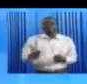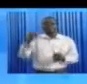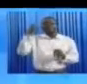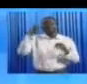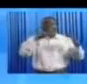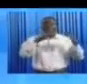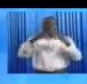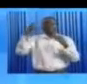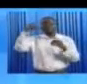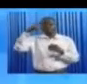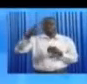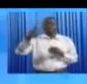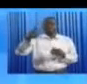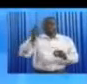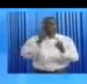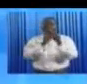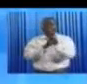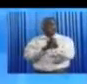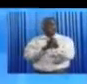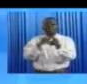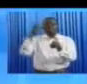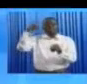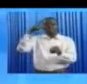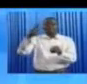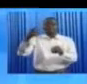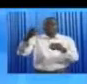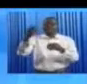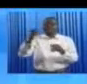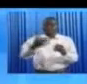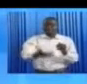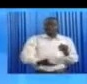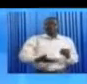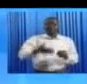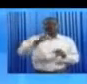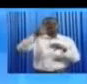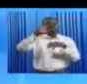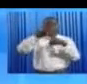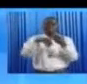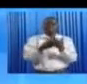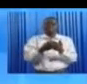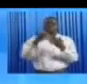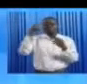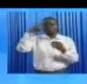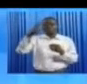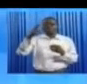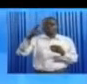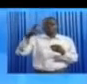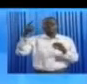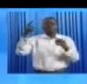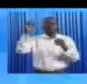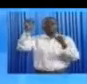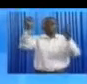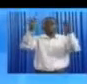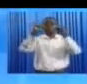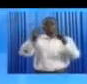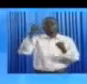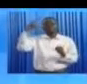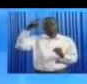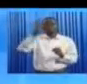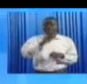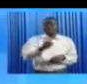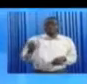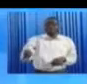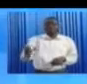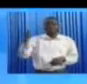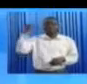La lutte contre la prolifération des armes légères mobilise toujours les énergies. Une rencontre consacrée au sujet s'est déroulée hier à Ouagadougou